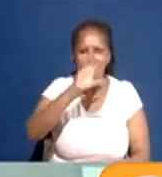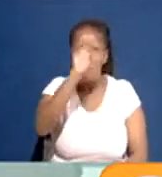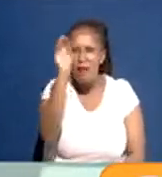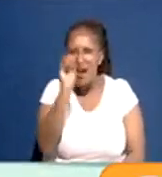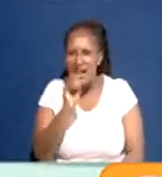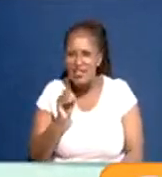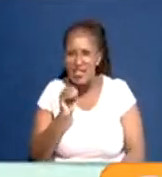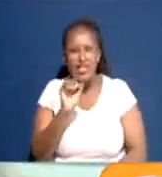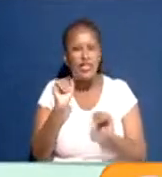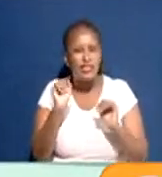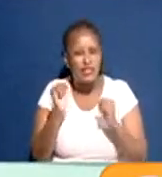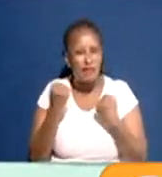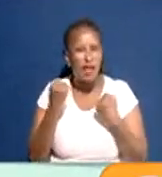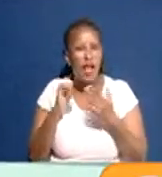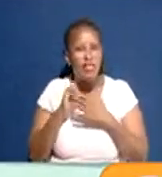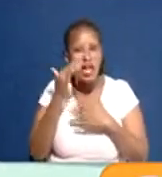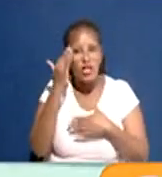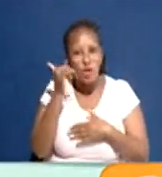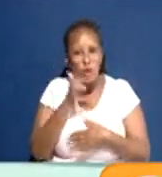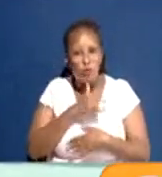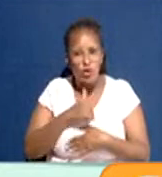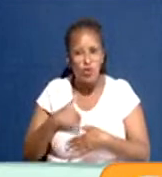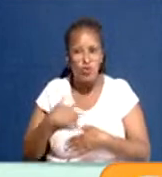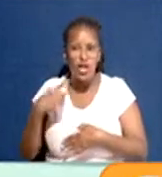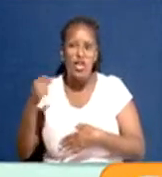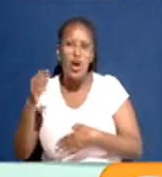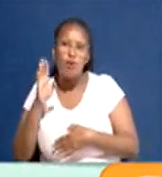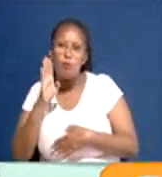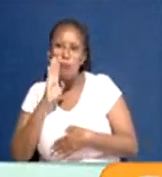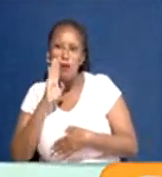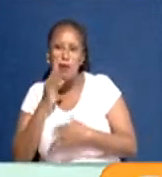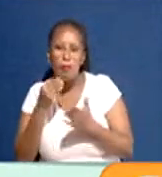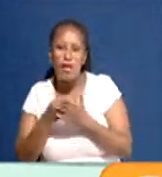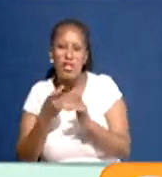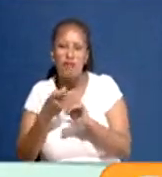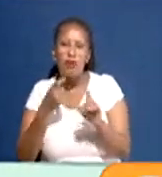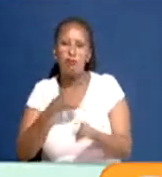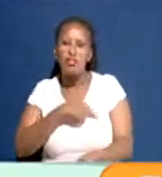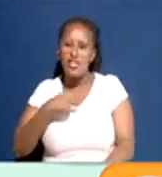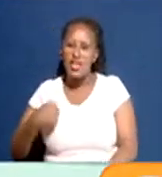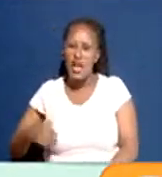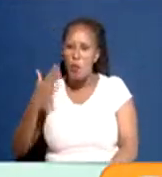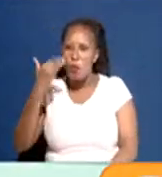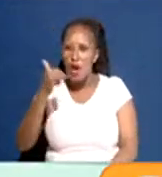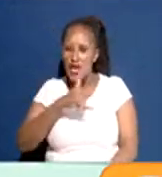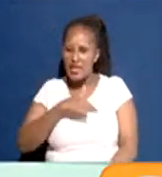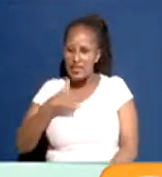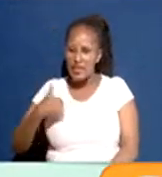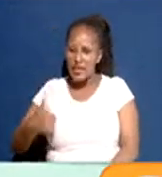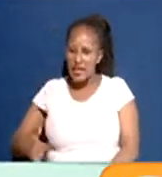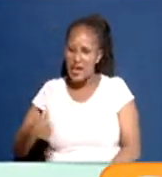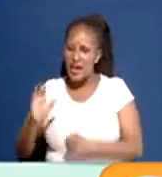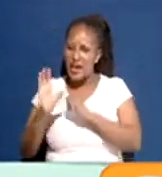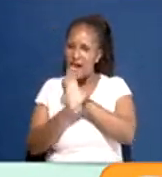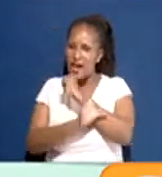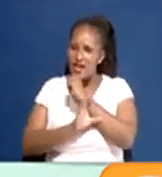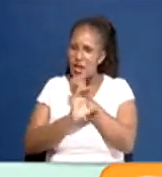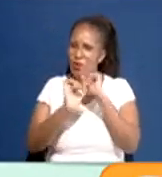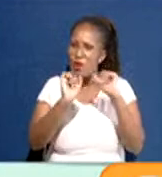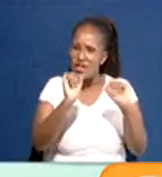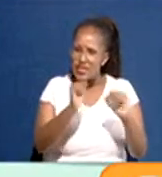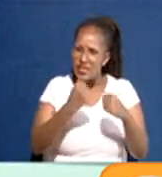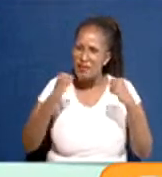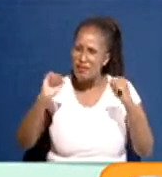GDP. Ndio munaona tunaenda kukopa pesa kutoka China. Kwa sababu in China, their saving